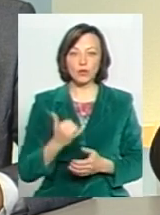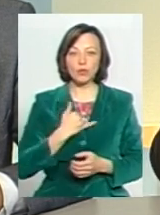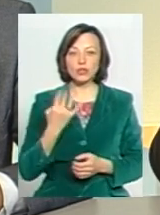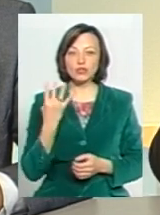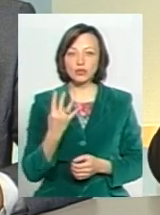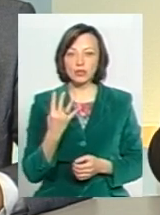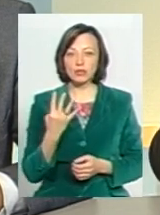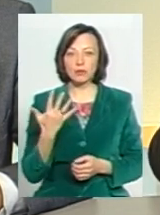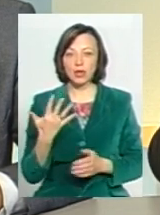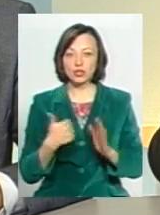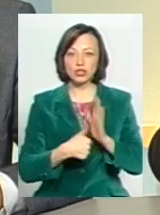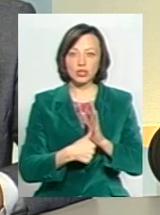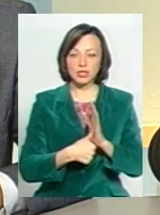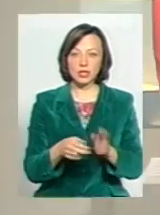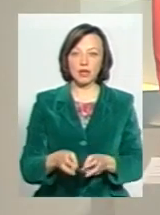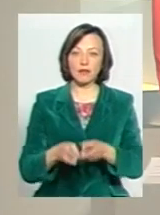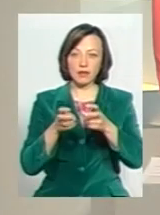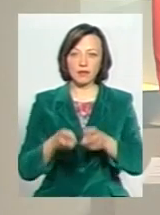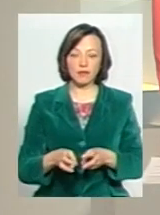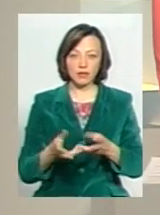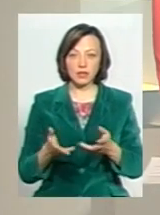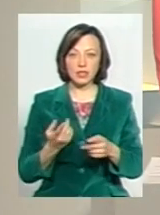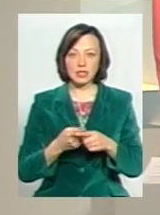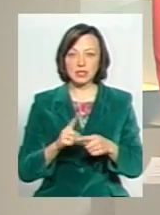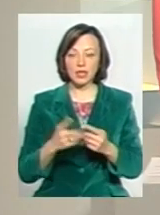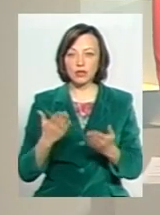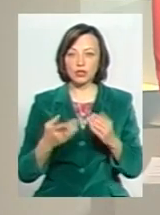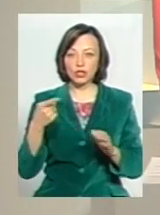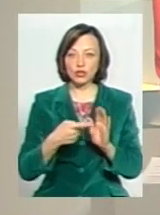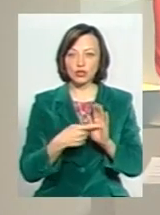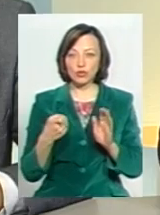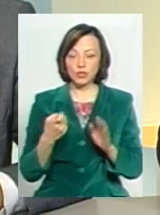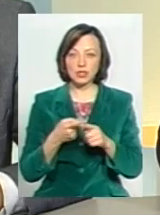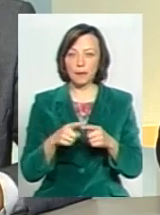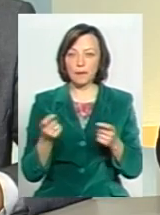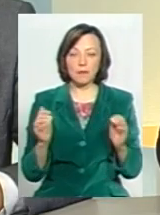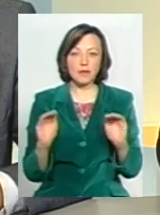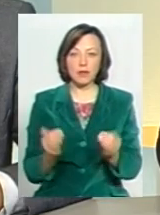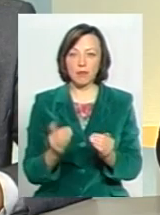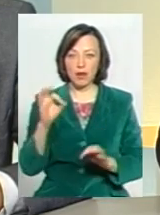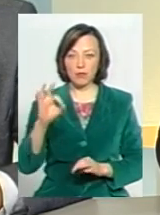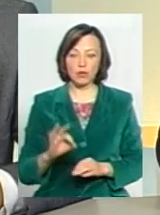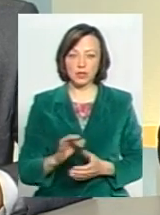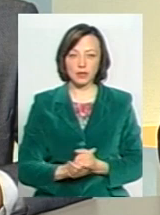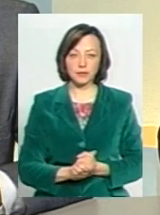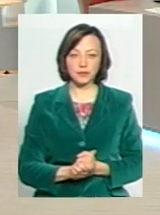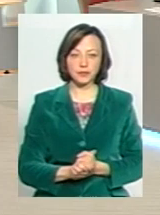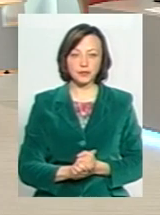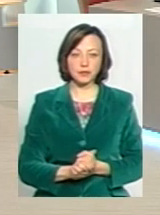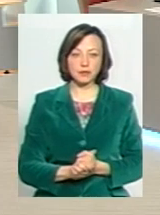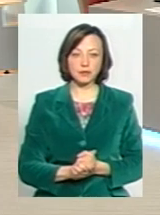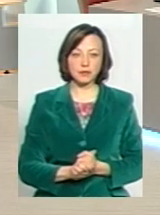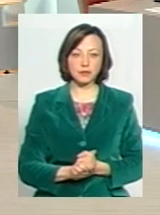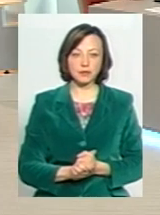4, 5, 6 ліфтів. Це якщо 1600, це практично мінімальний процент. До речі, пане, я... пане,